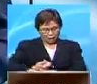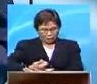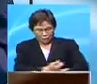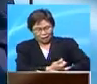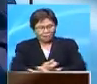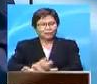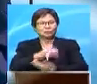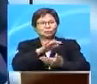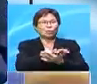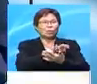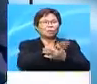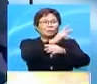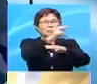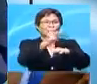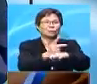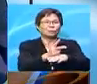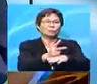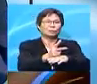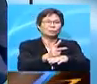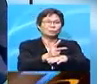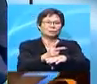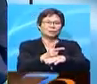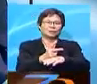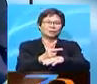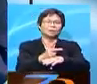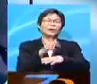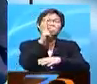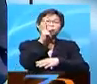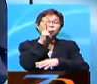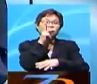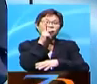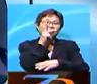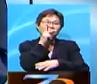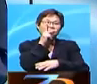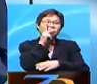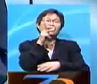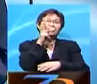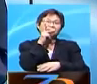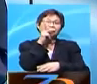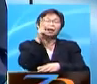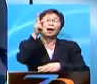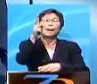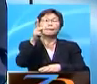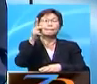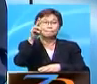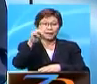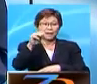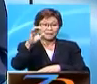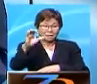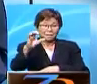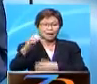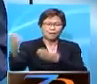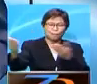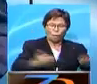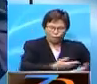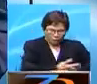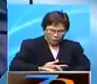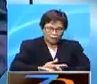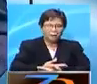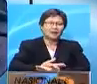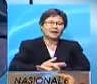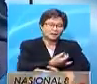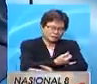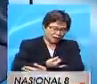yatim di sekolah kebangsaan tunku bendahara kod Diang Kedah Kedah Medical Center membawa anak-anak yatim tersebut ke pusat belibah